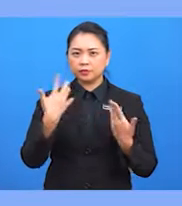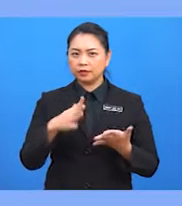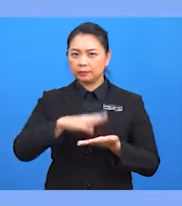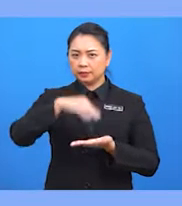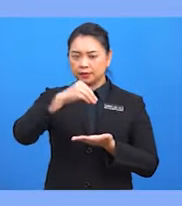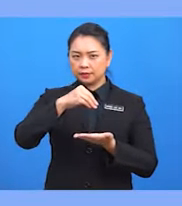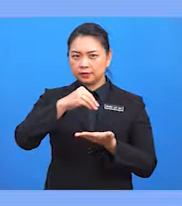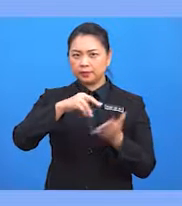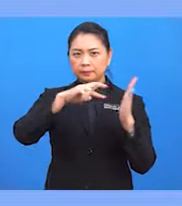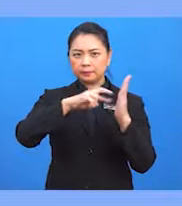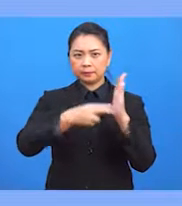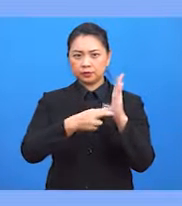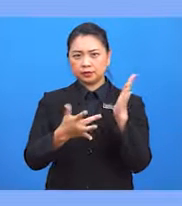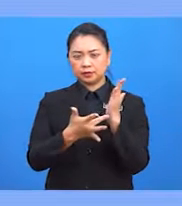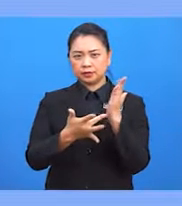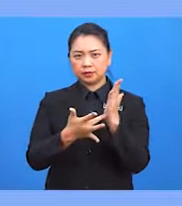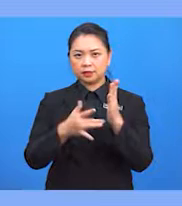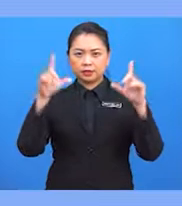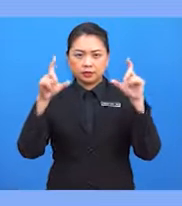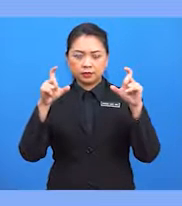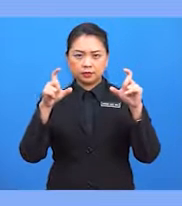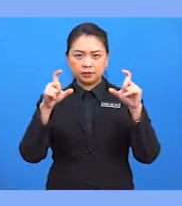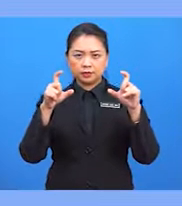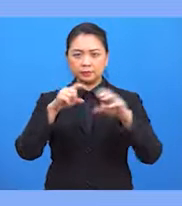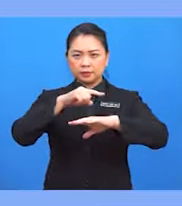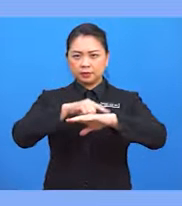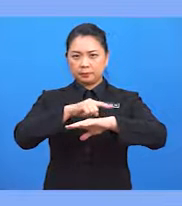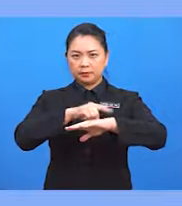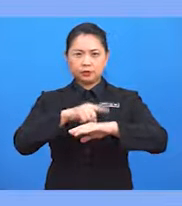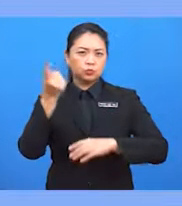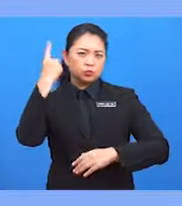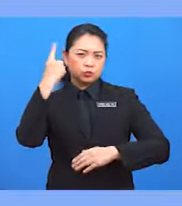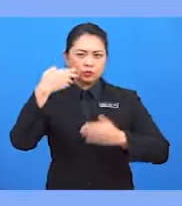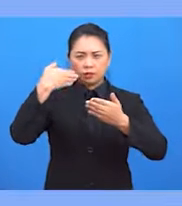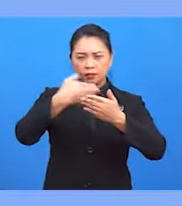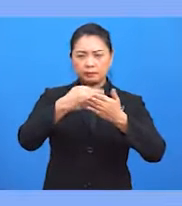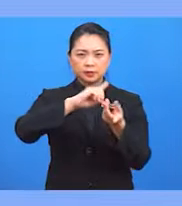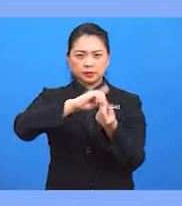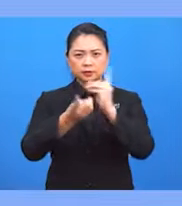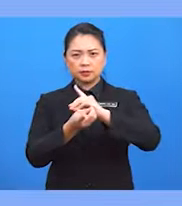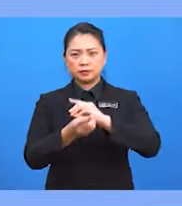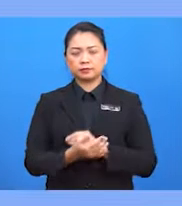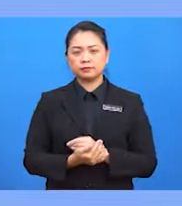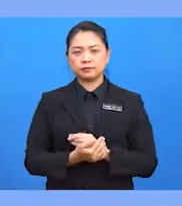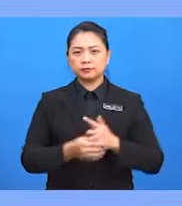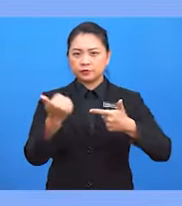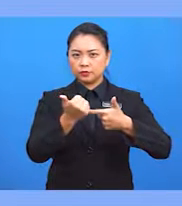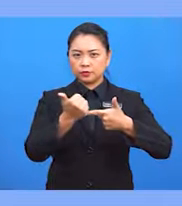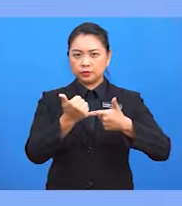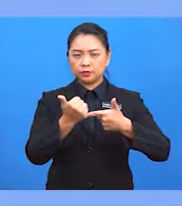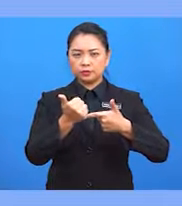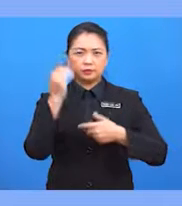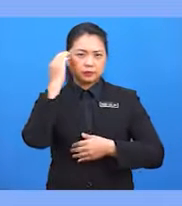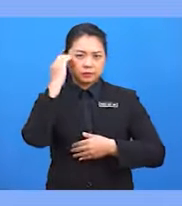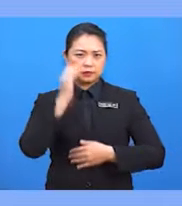definisi teknologi fotografi dari era konvensional hingga ke era digital. Mengenal pasti ciri-ciri